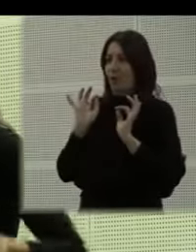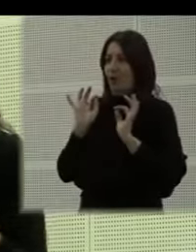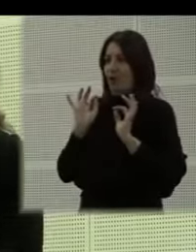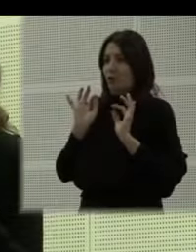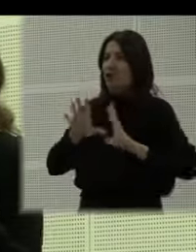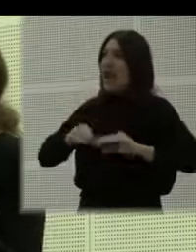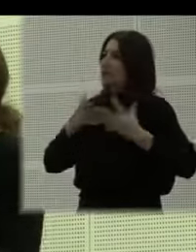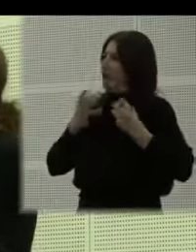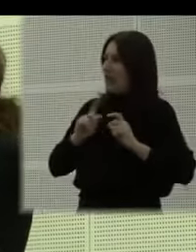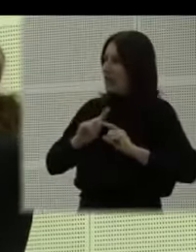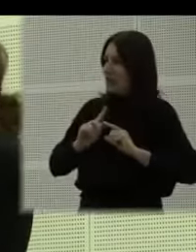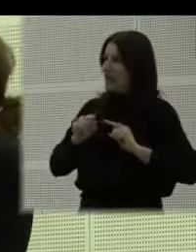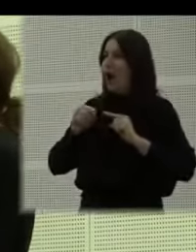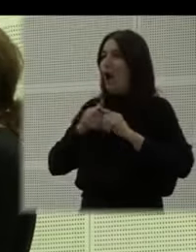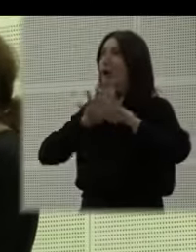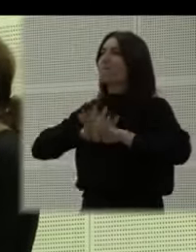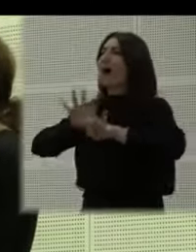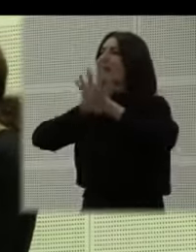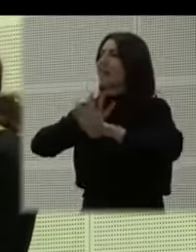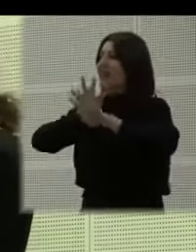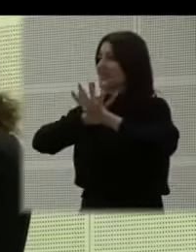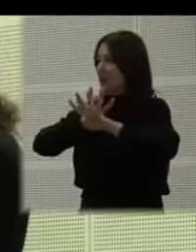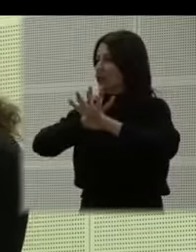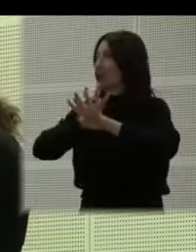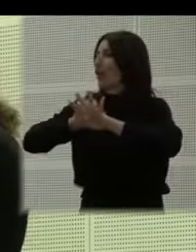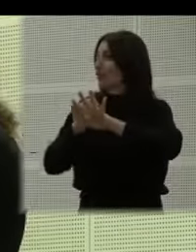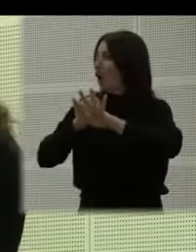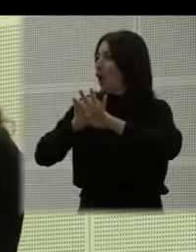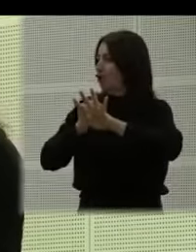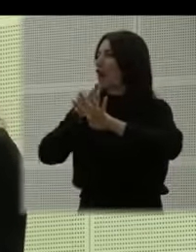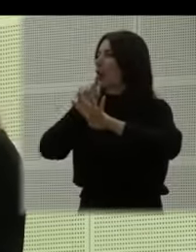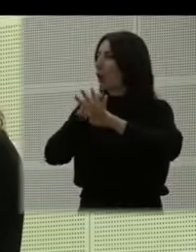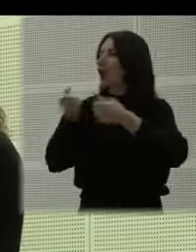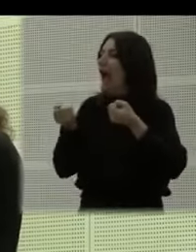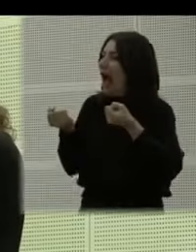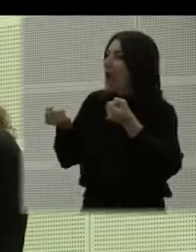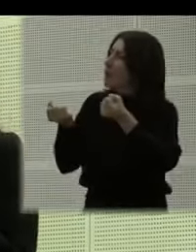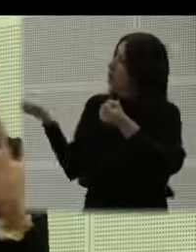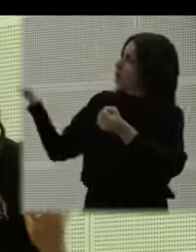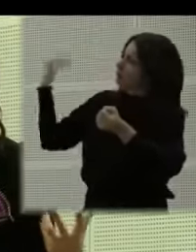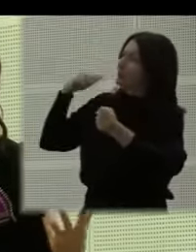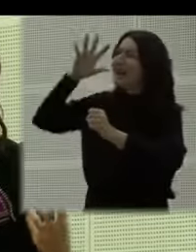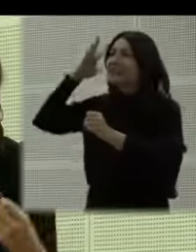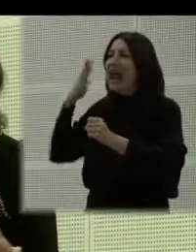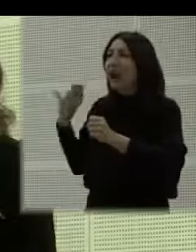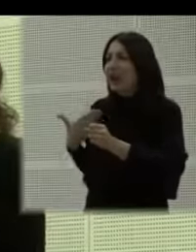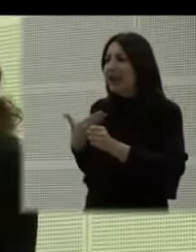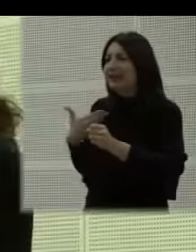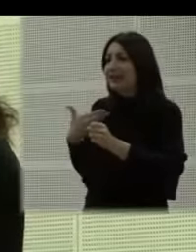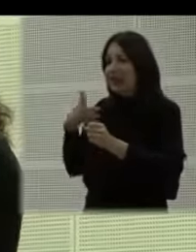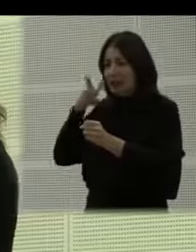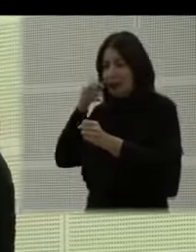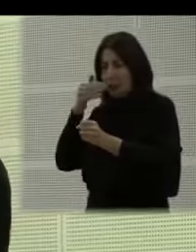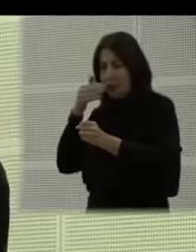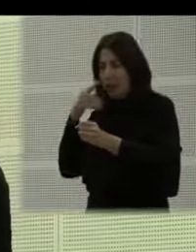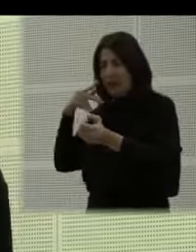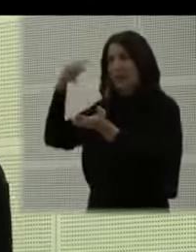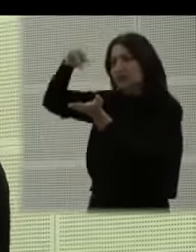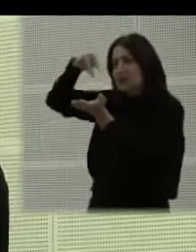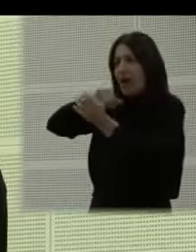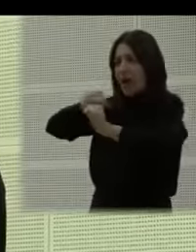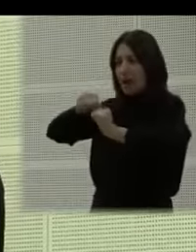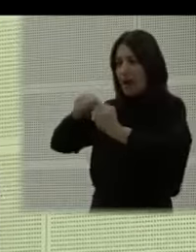Questo lo dico veramente per tutte le persone nella mia situazione, lo dico sempre, perché è anche un tema